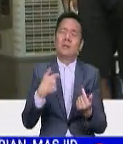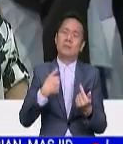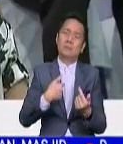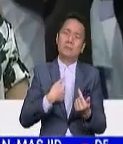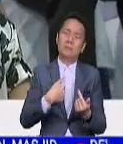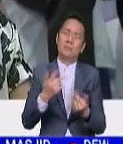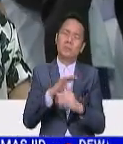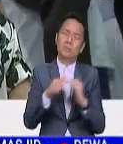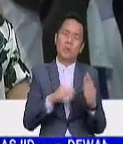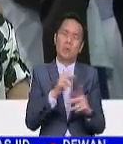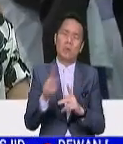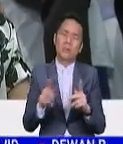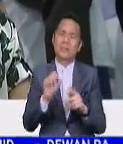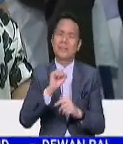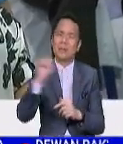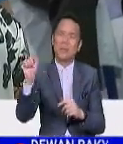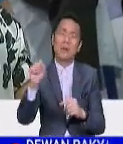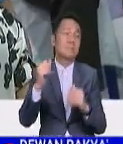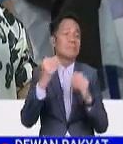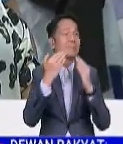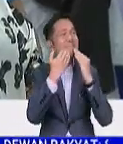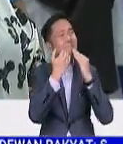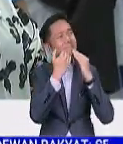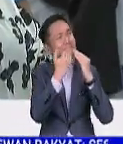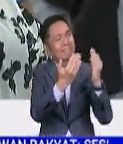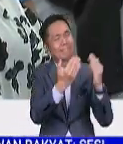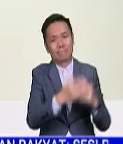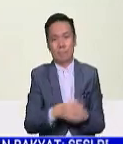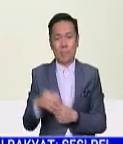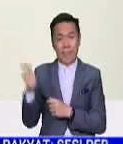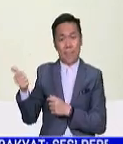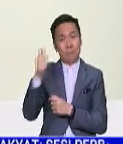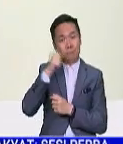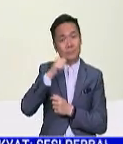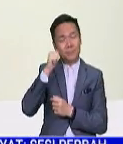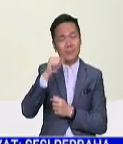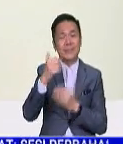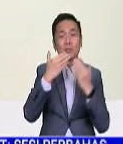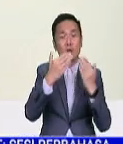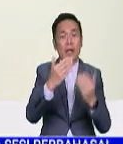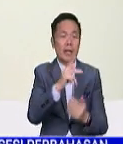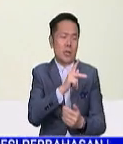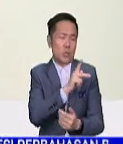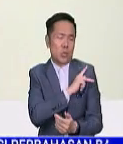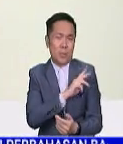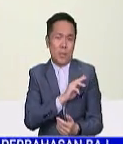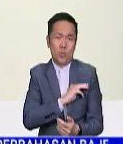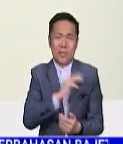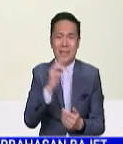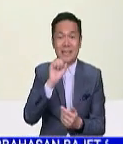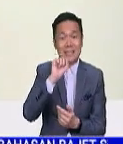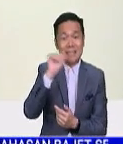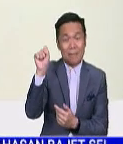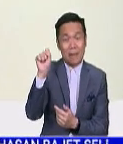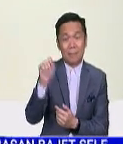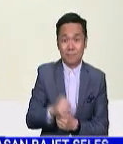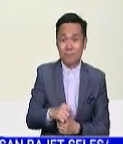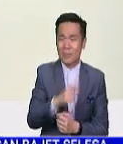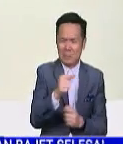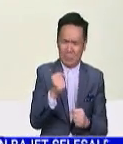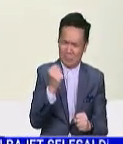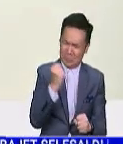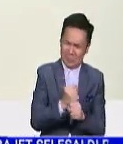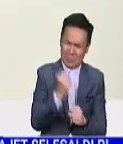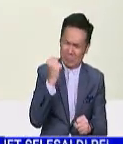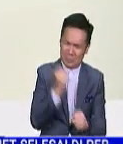yang beredar cilik sangat berterima Kasihlah karena kasih kepada otometri sabar sebab eh dia petugas